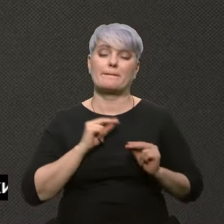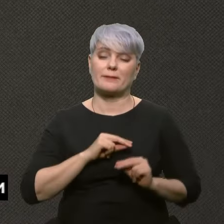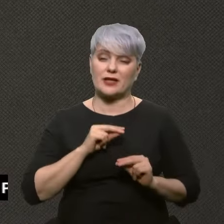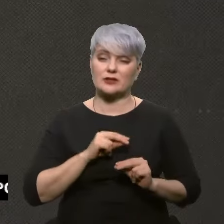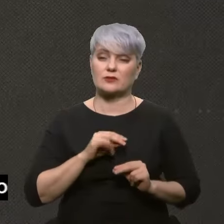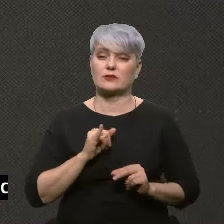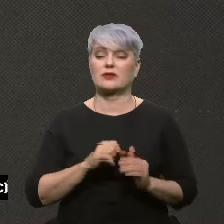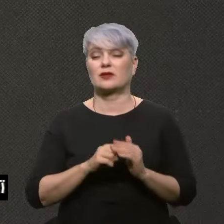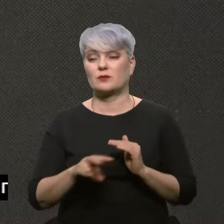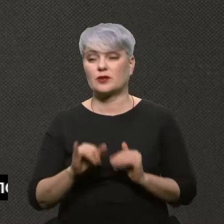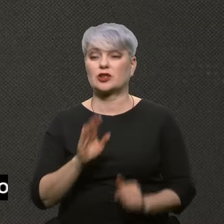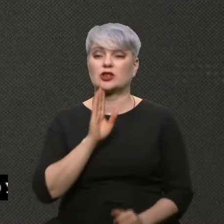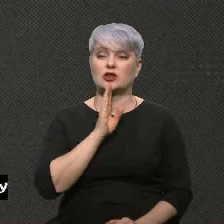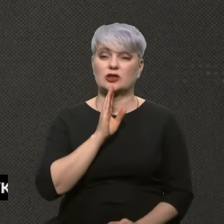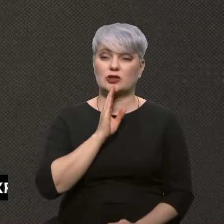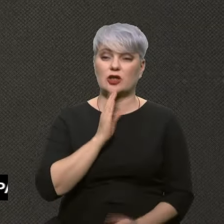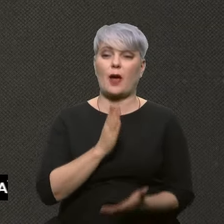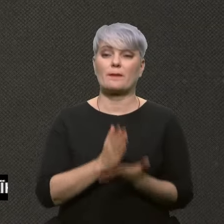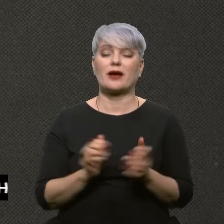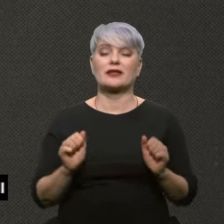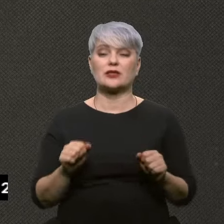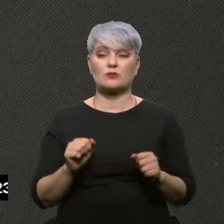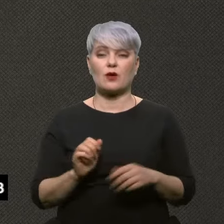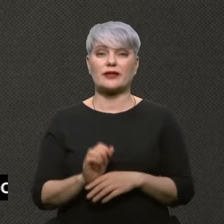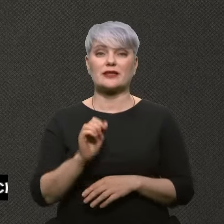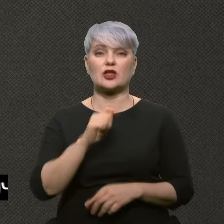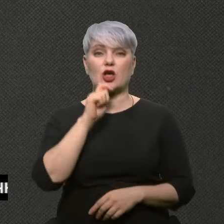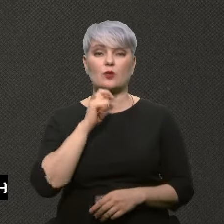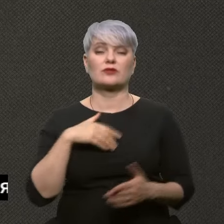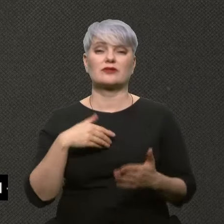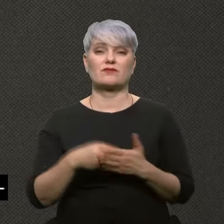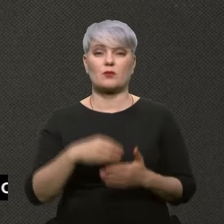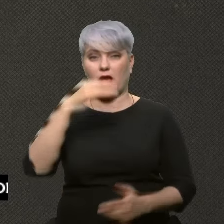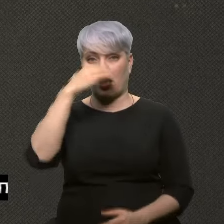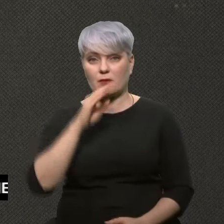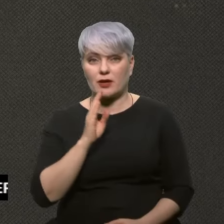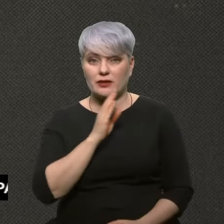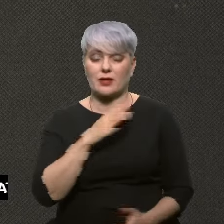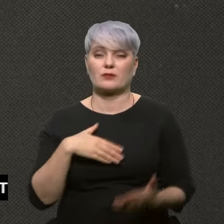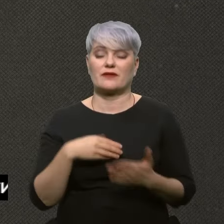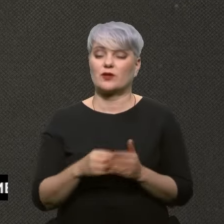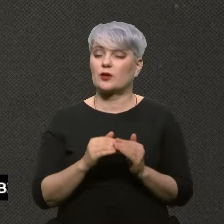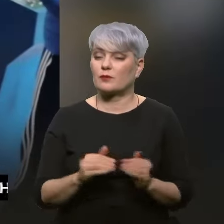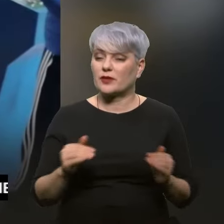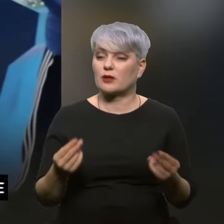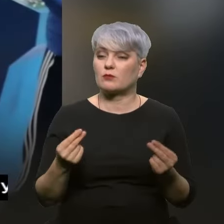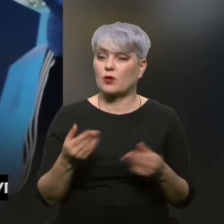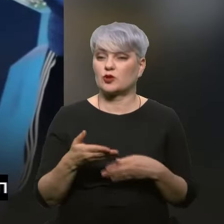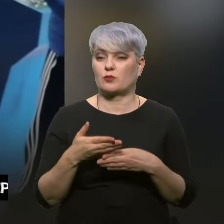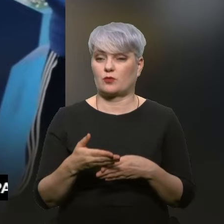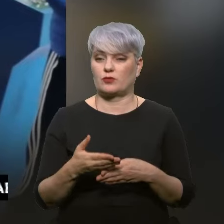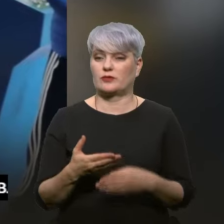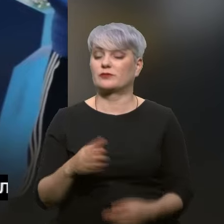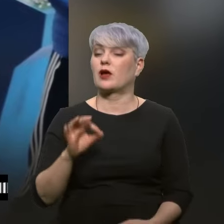як біженці, жінки, щоб мати змогу надсилати в Україну своїм батькам, своїм дітям кошти, щоб допомогти. Ще одна